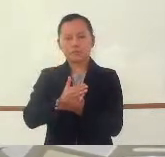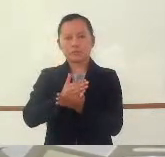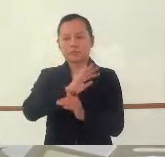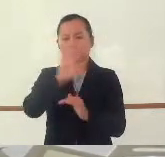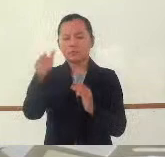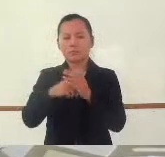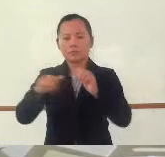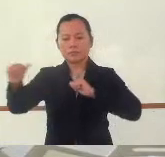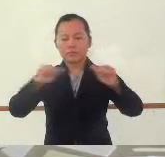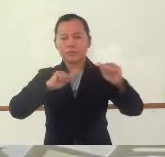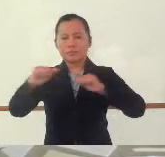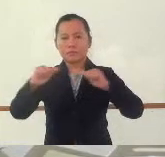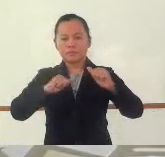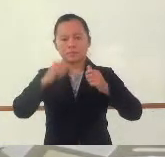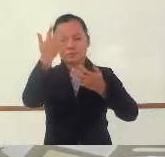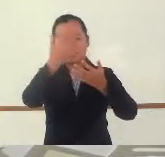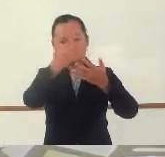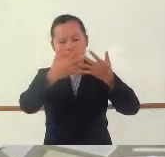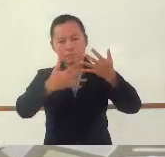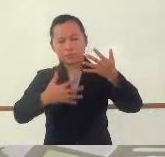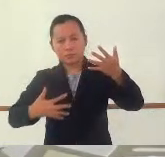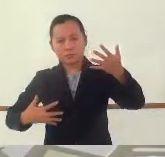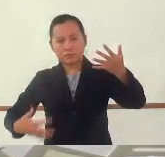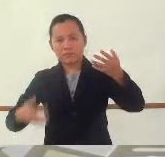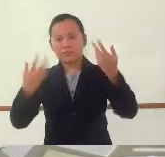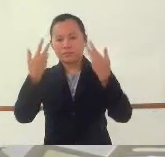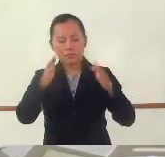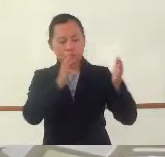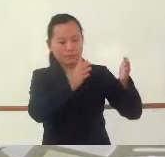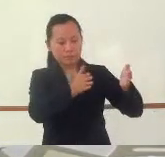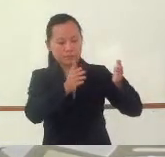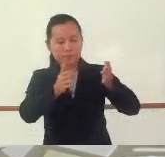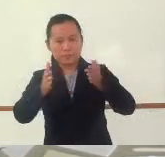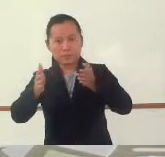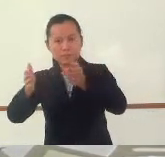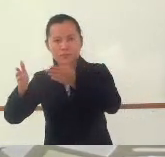yang sudah kita rancang sejak tahun